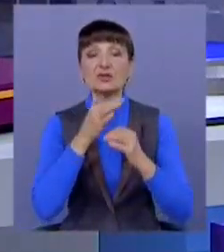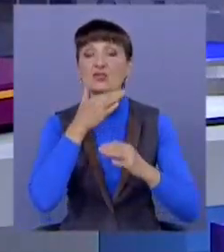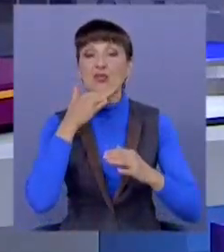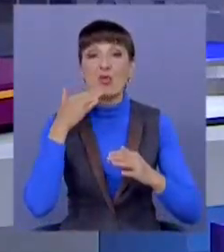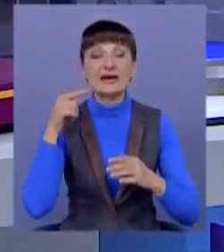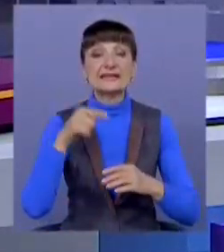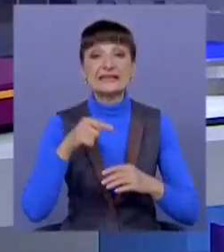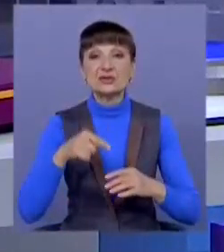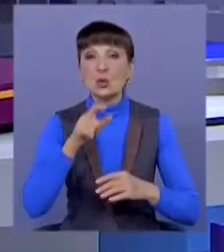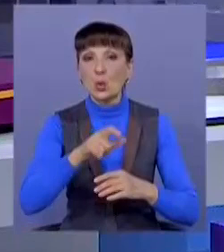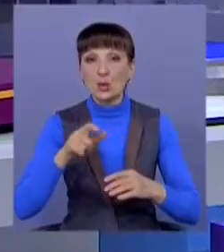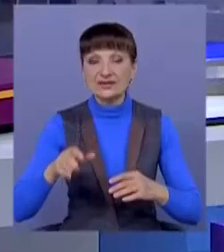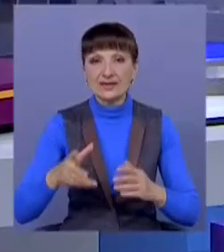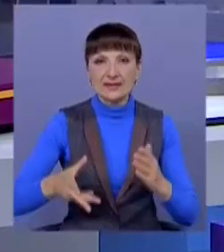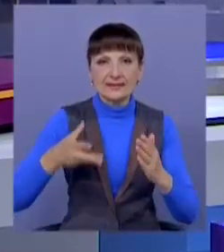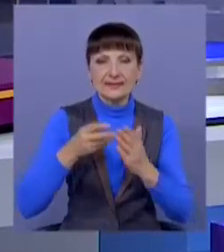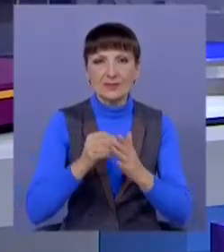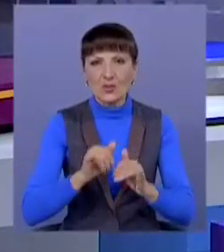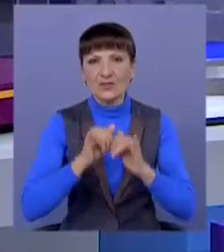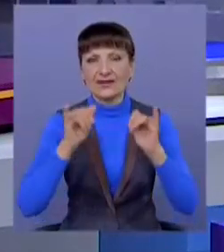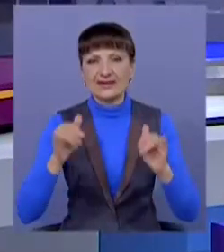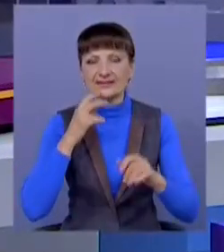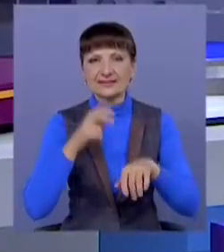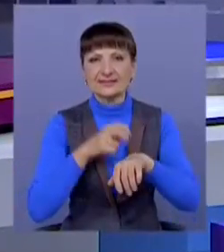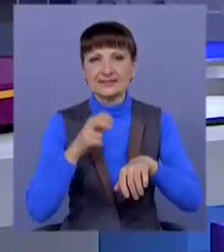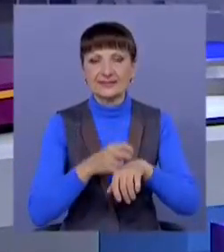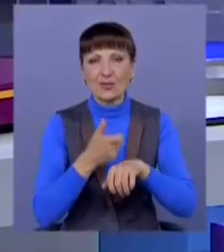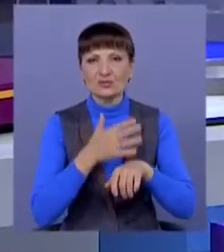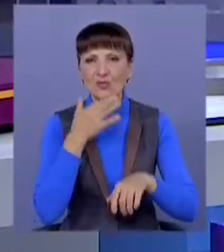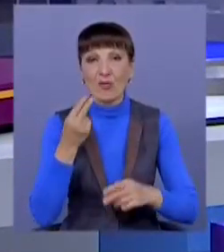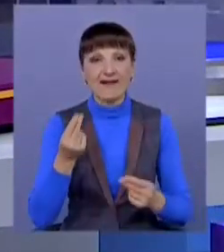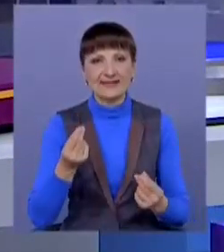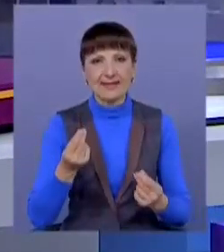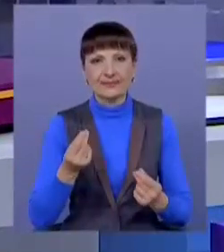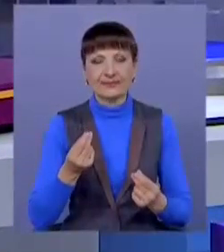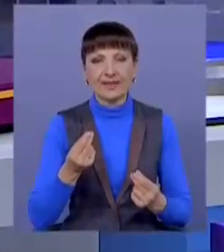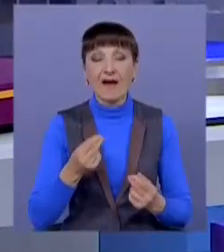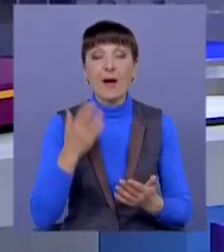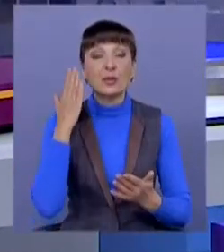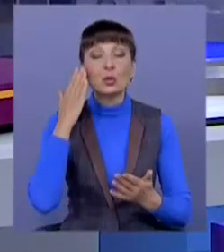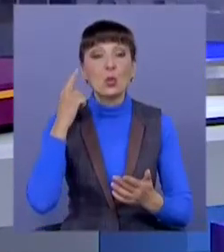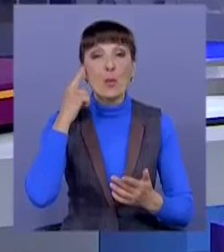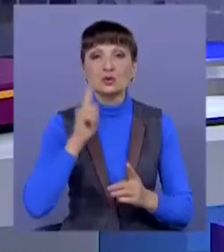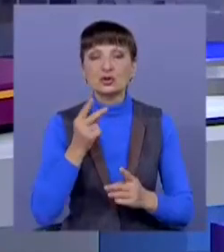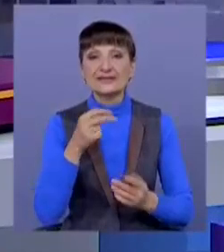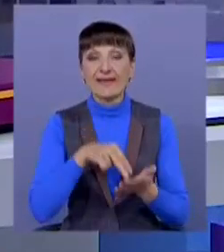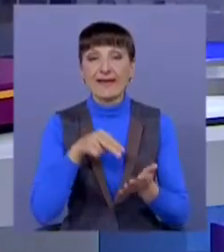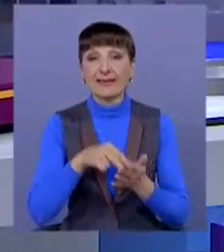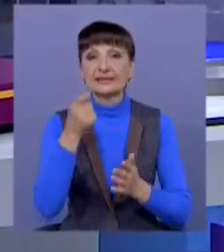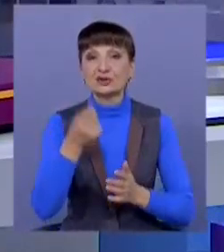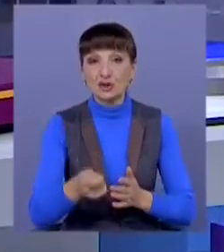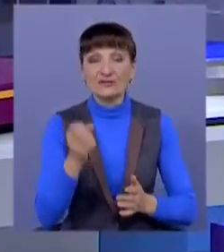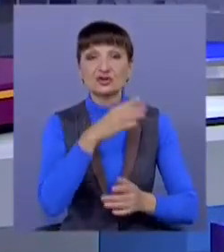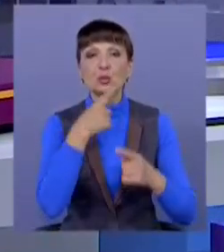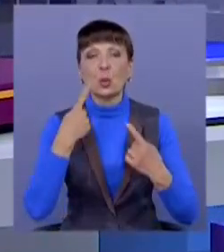возможно, и тысячи потребителей переплатили за медикаменты баснословные суммы денег, полагая, что цены на лекарства там в разы ниже, чем